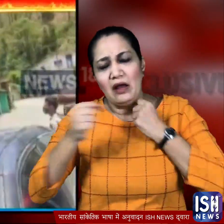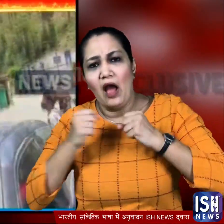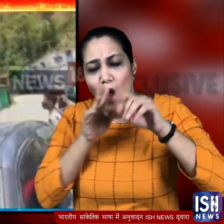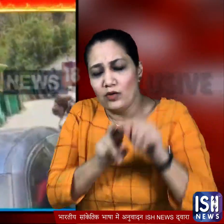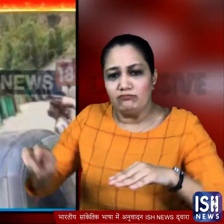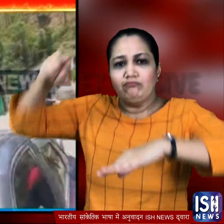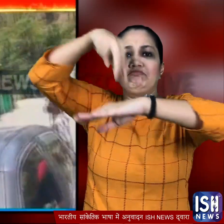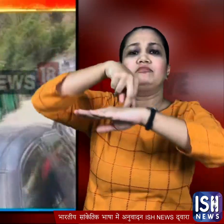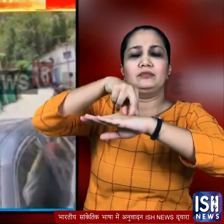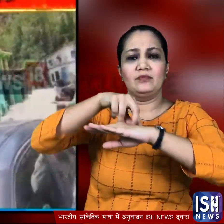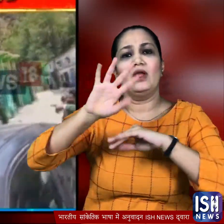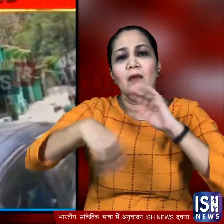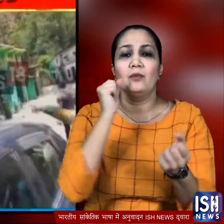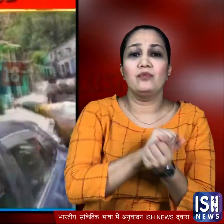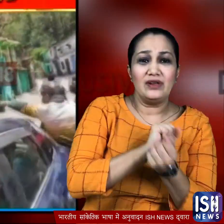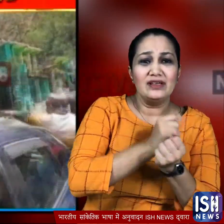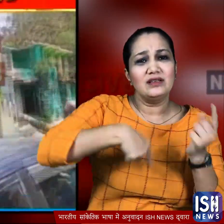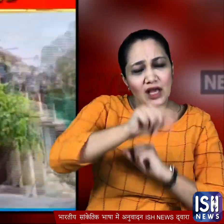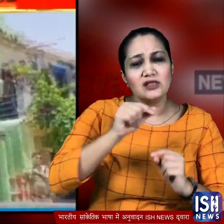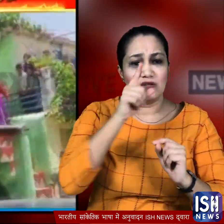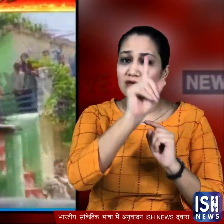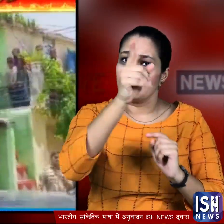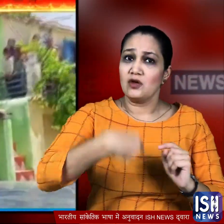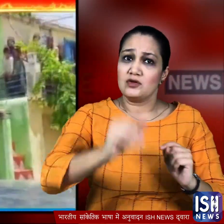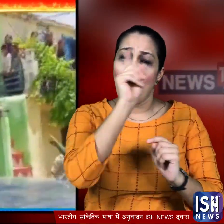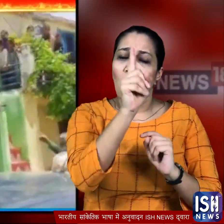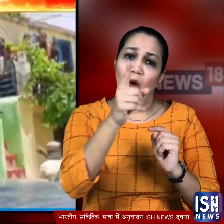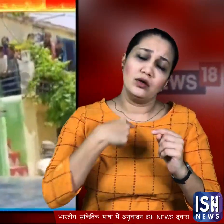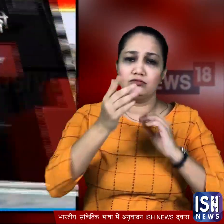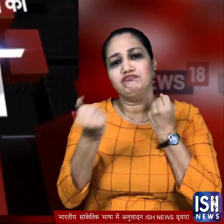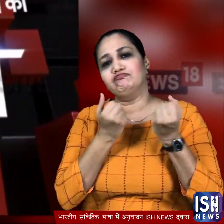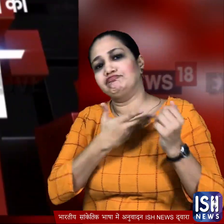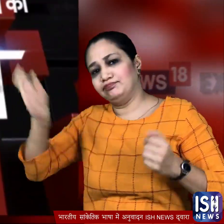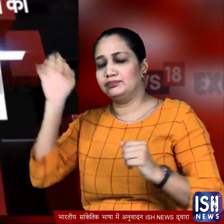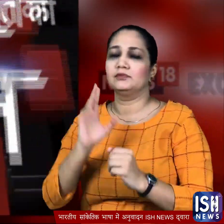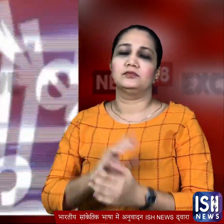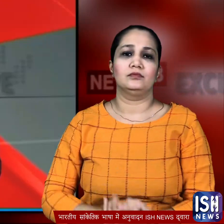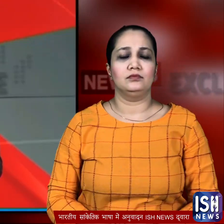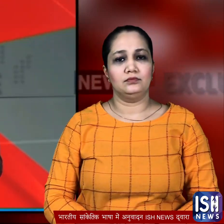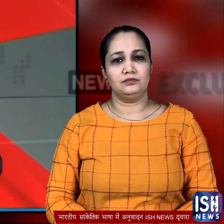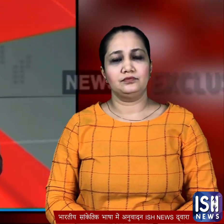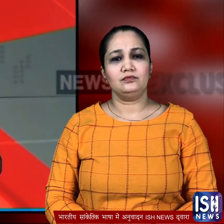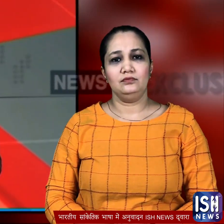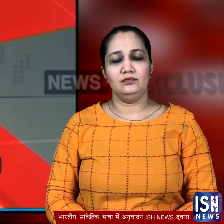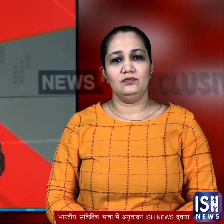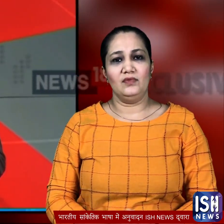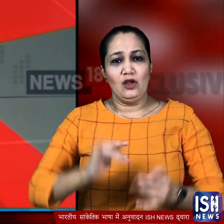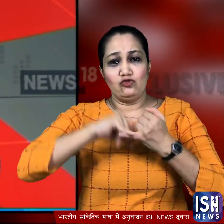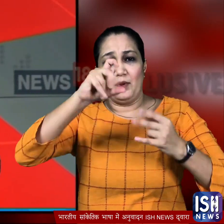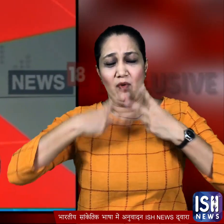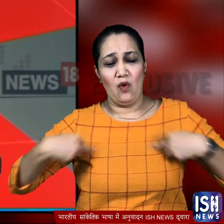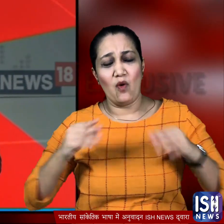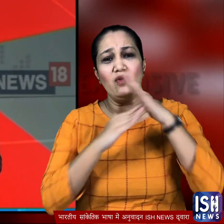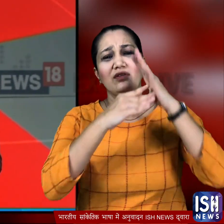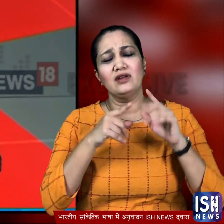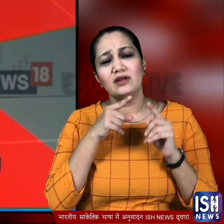मकान की छत पर चढ़ गया। बाद में पुलिस वाले उस पर कार्रवाई करने की धमकी देकर वहां से चले गए। देश की सबसे बड़ी अदालत ने वैक्सीनेशन